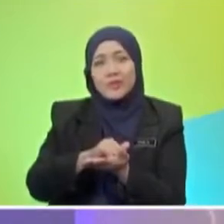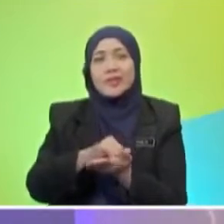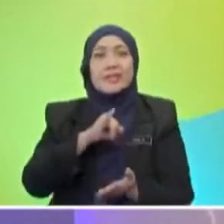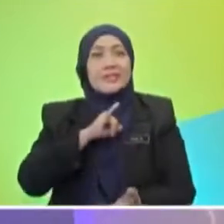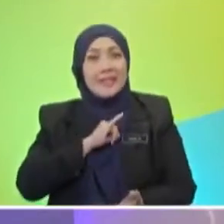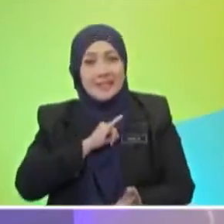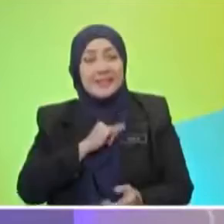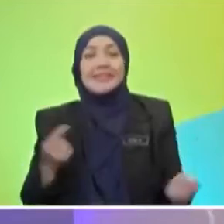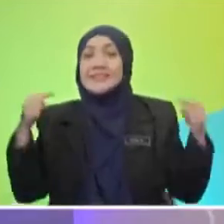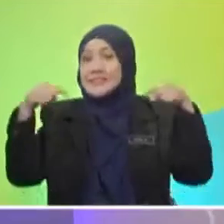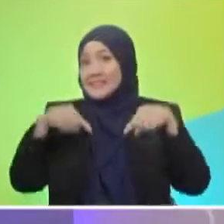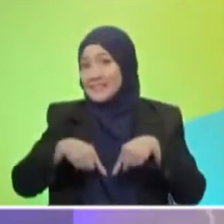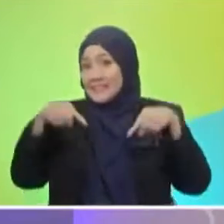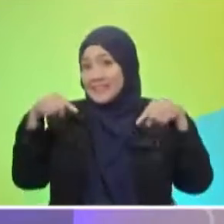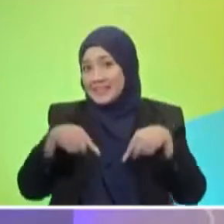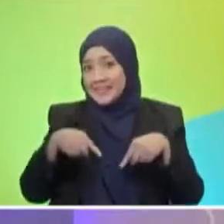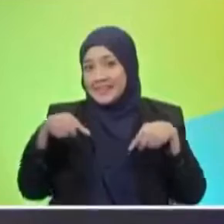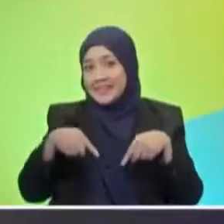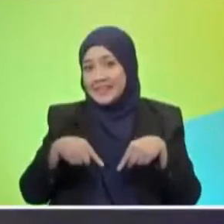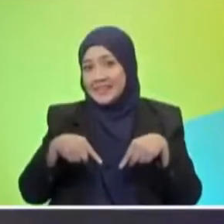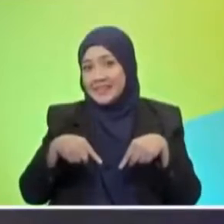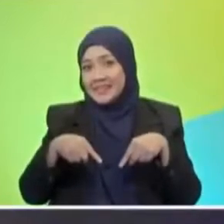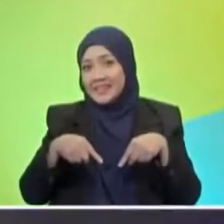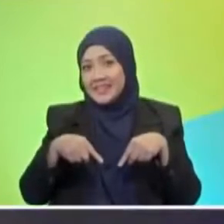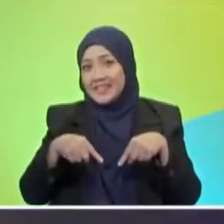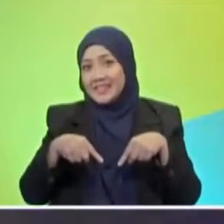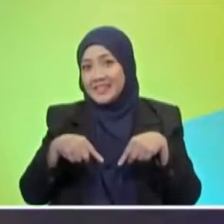Saya di sini.